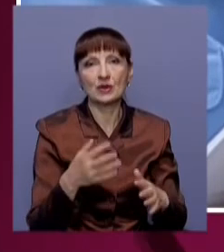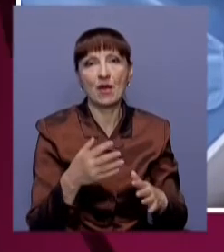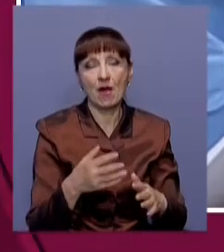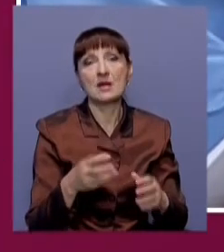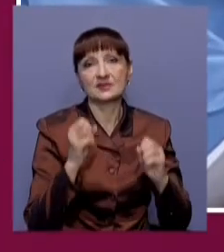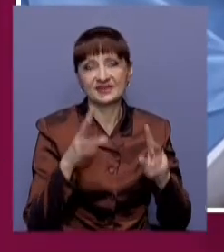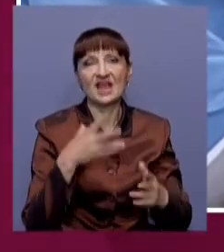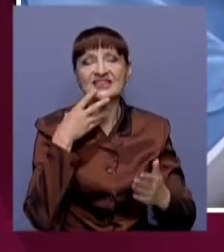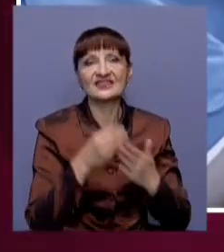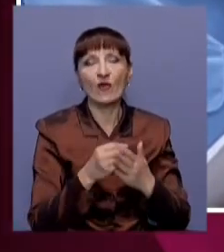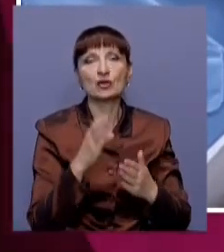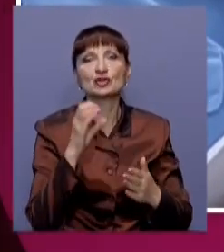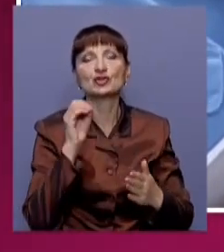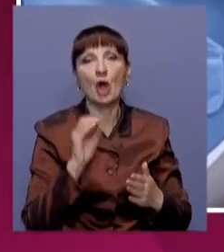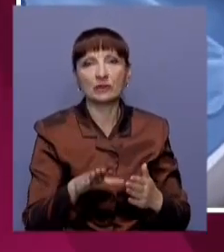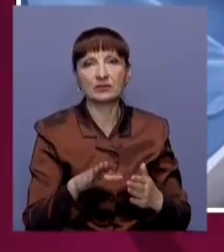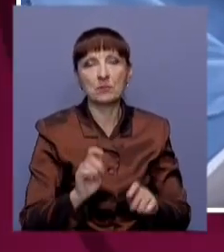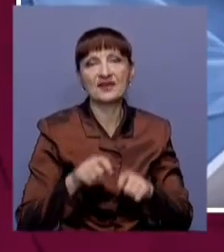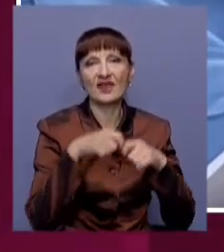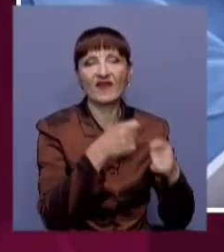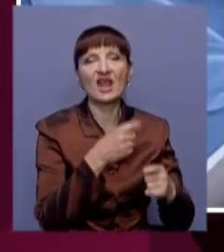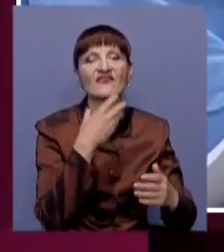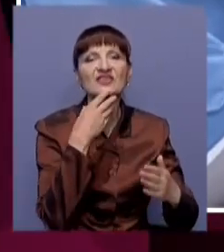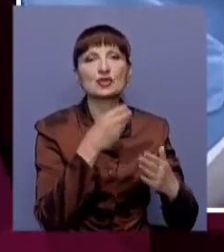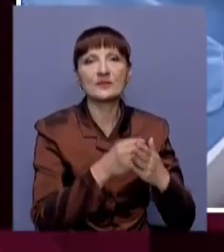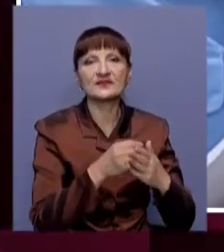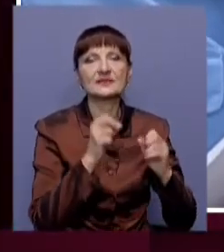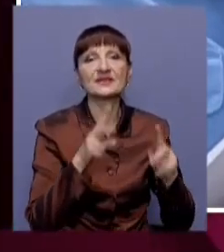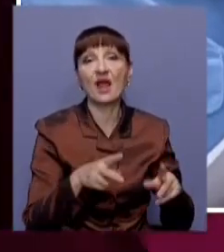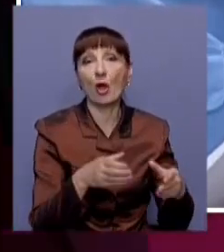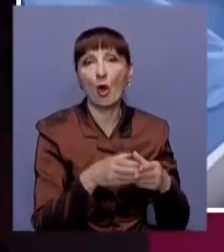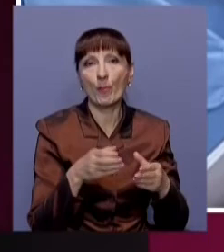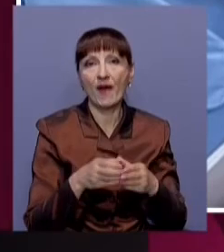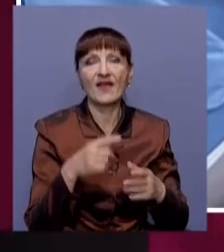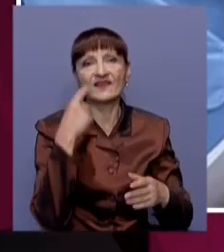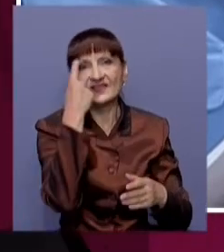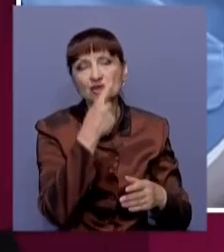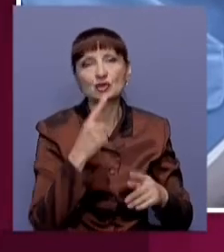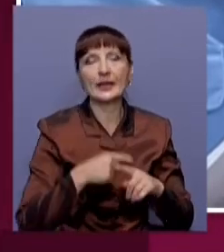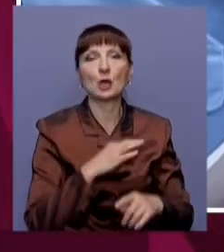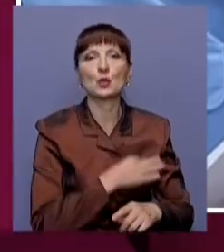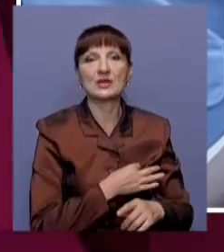контролем компании передавала и передавались собственно аффилированных сапога физическими физически или есть клиз